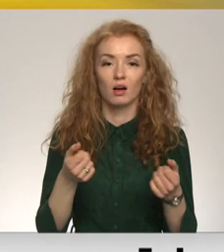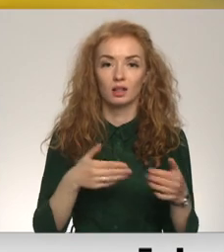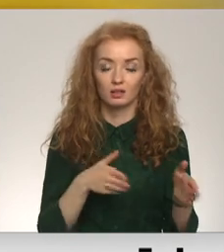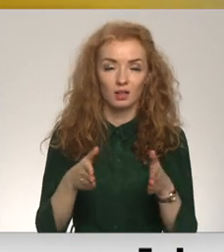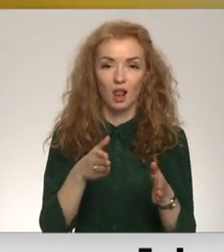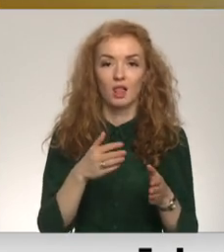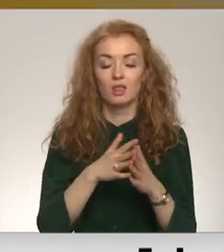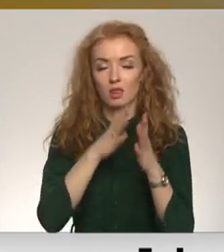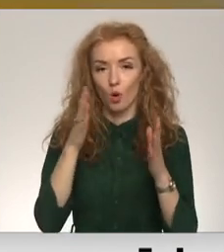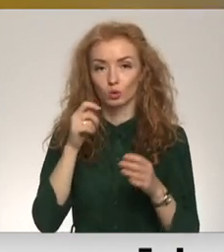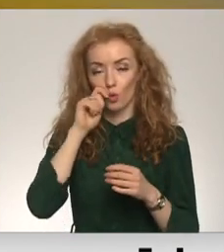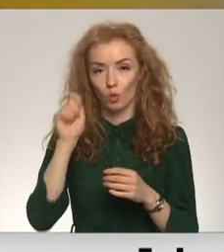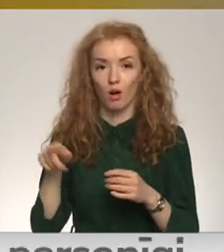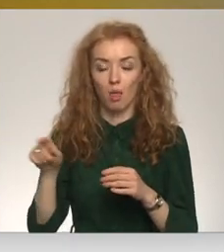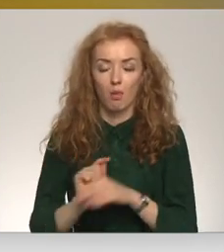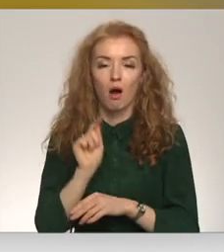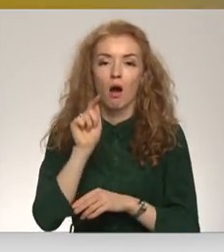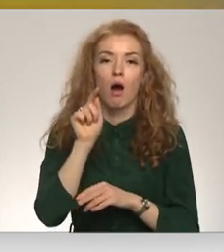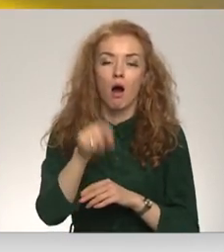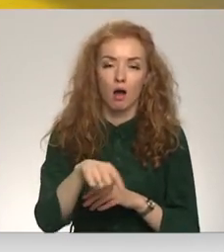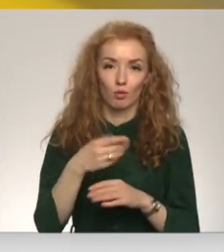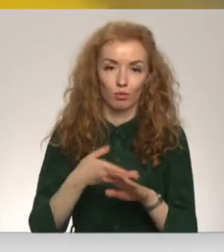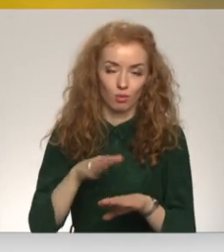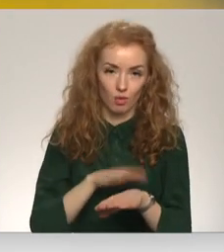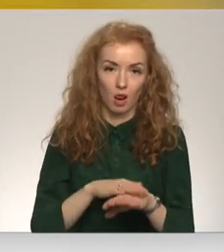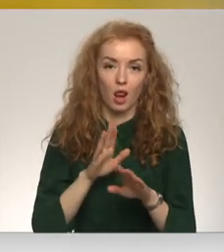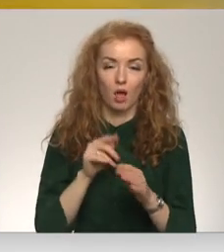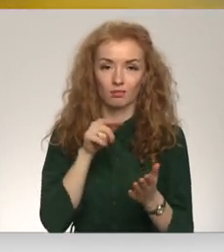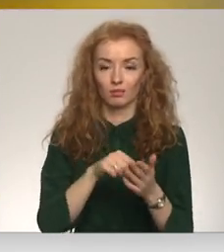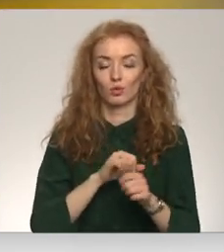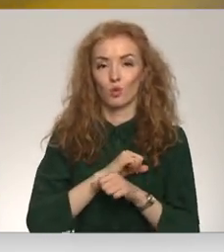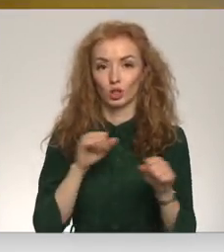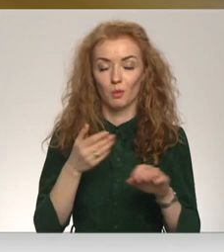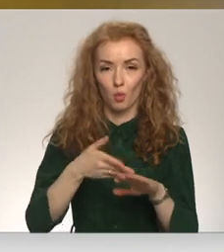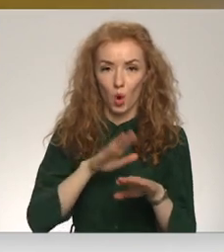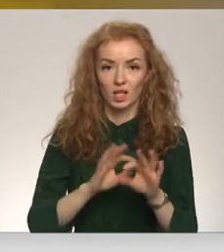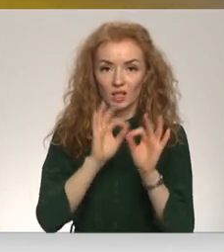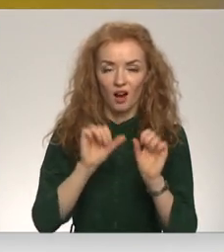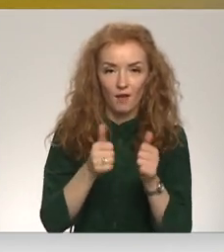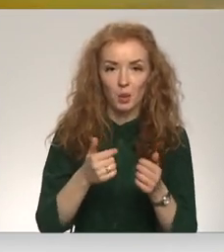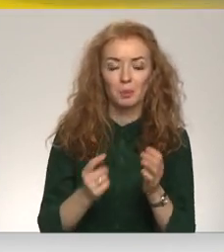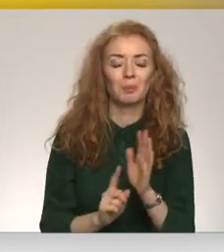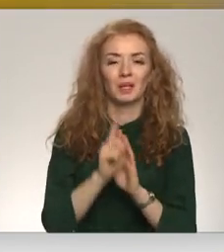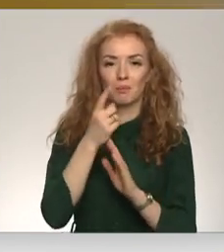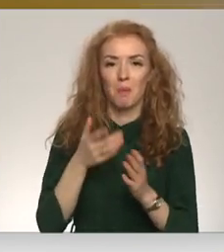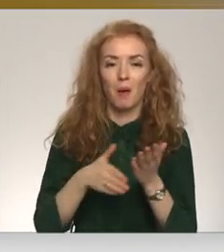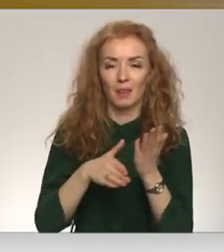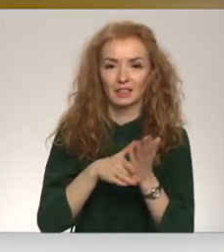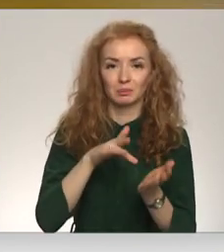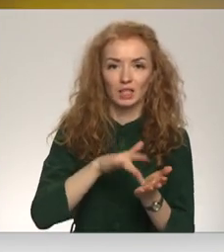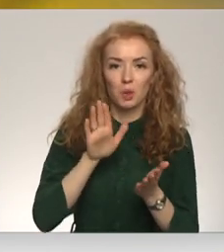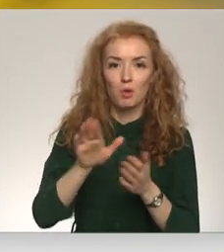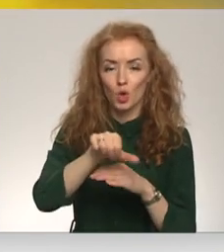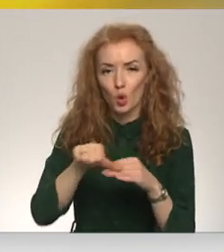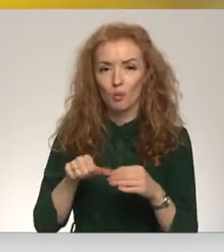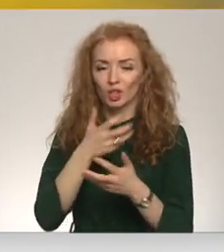ukraiņu šķērso Polijas robežu, lai nokļūtu drošībā. Polijas varas iestādes veido pirmās palīdzības centrus robežu punktu tūmā, lai sasildītu,